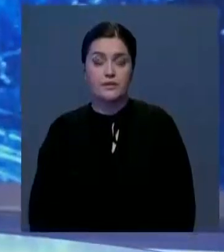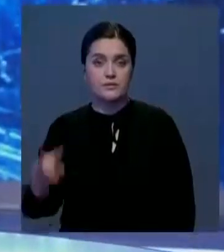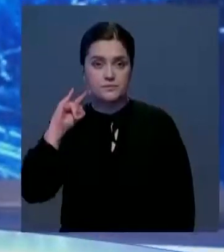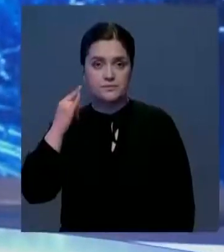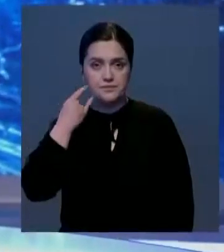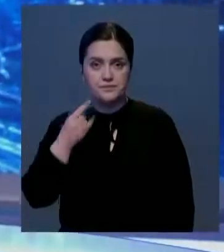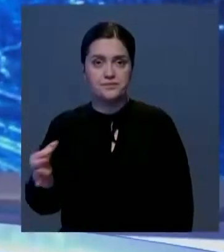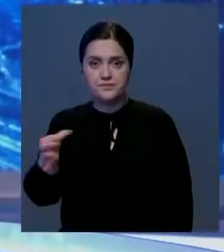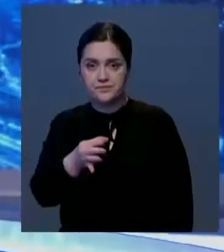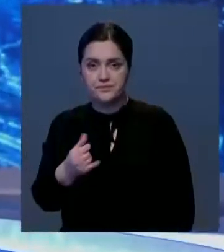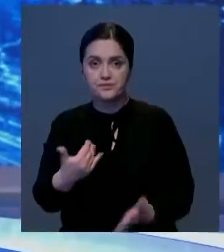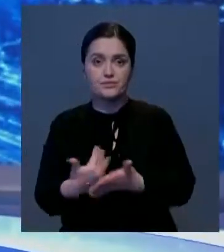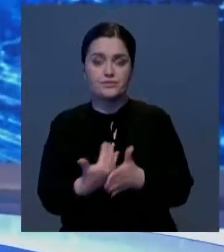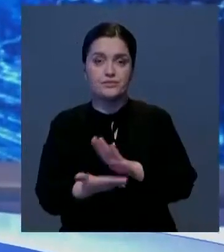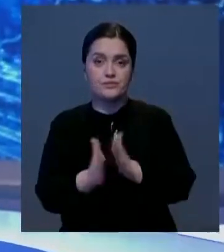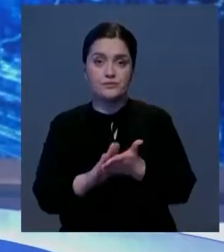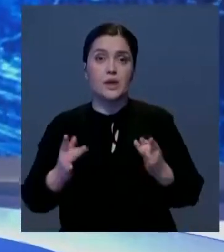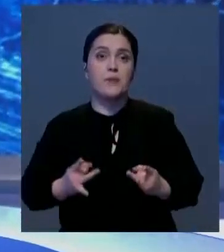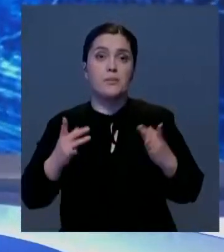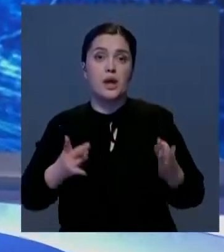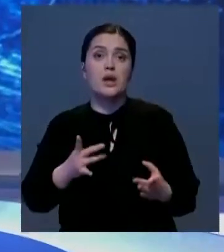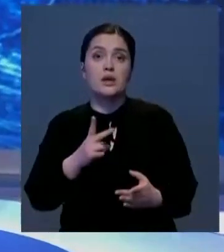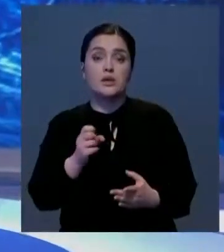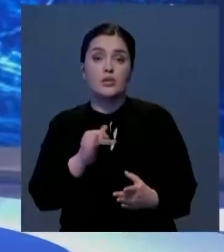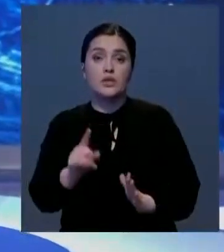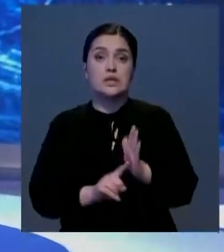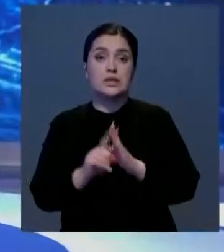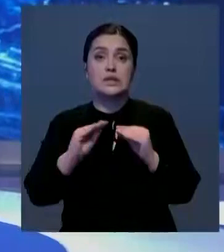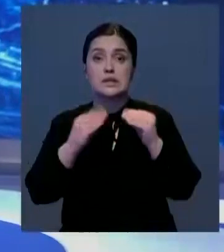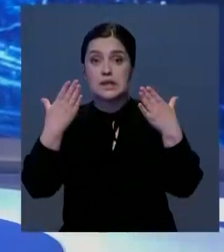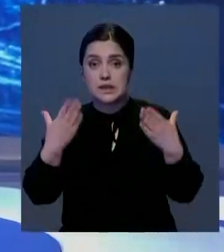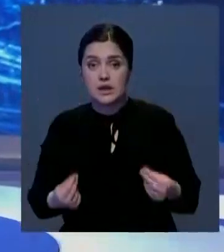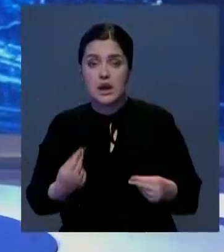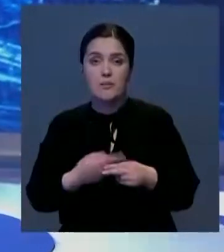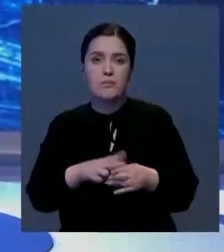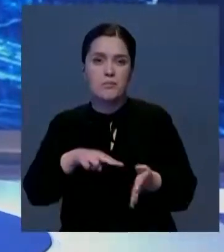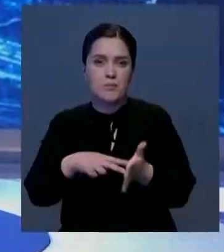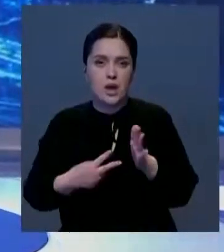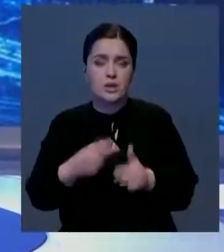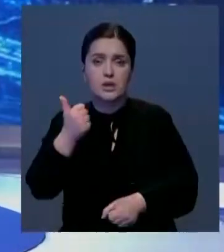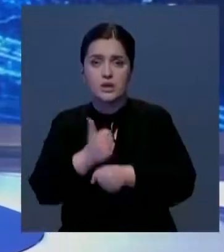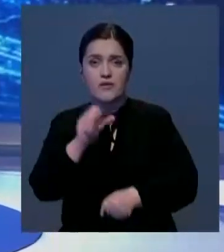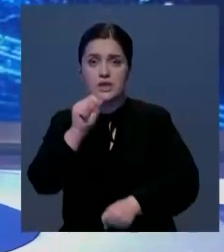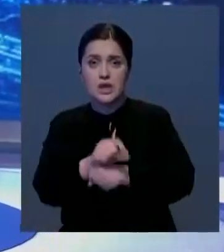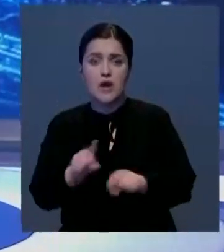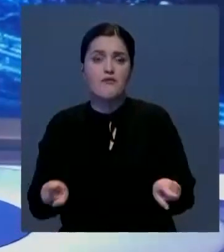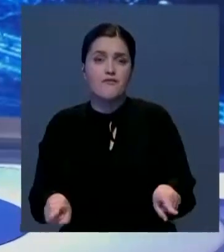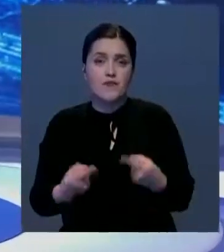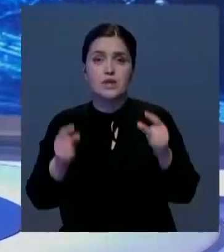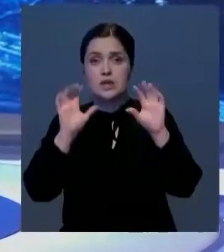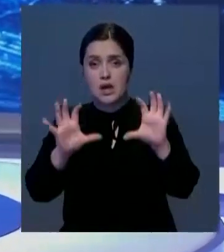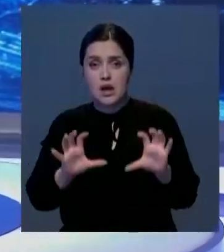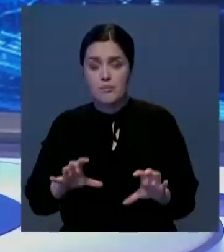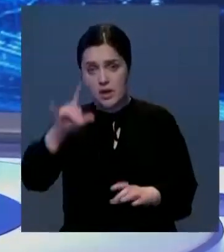В Павлодарской области в рамках новой концепции празднования Наурыза стартовал 10-дневный марафон. Главной задачей является возрождение традиций